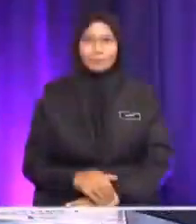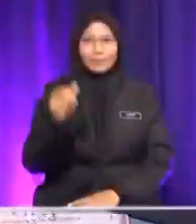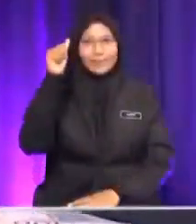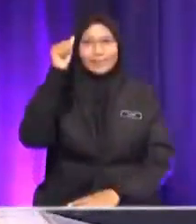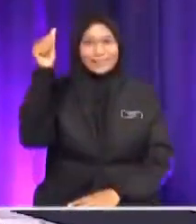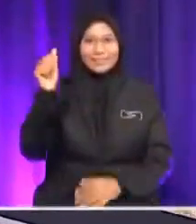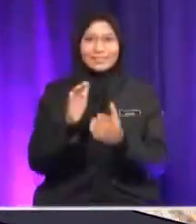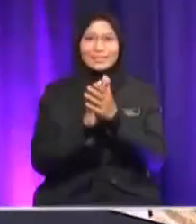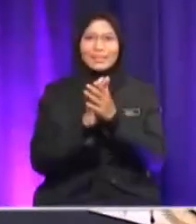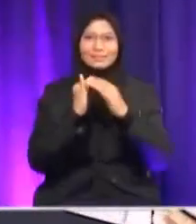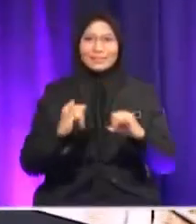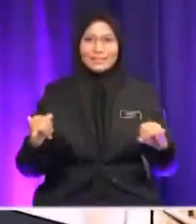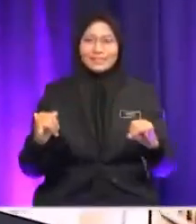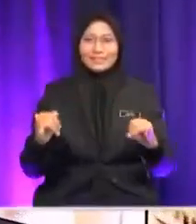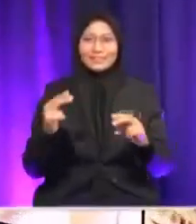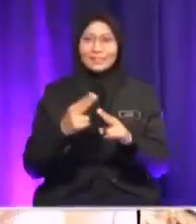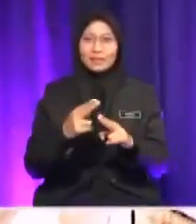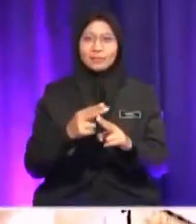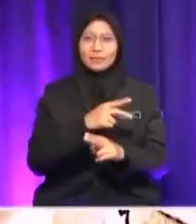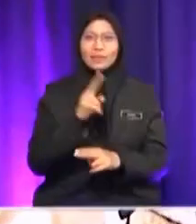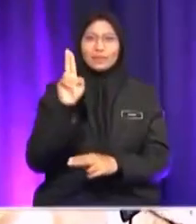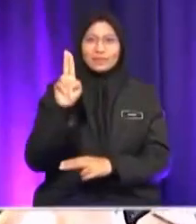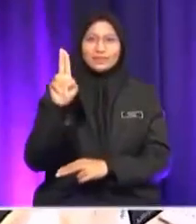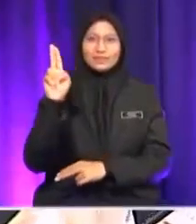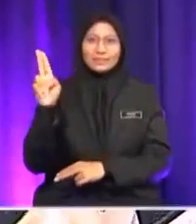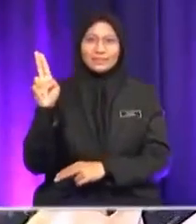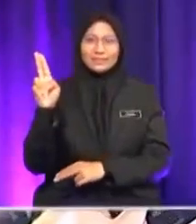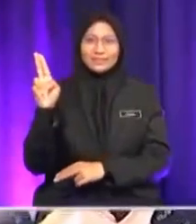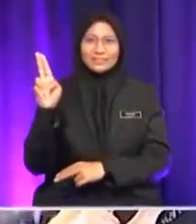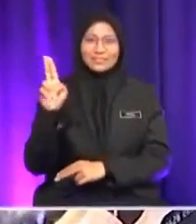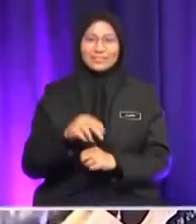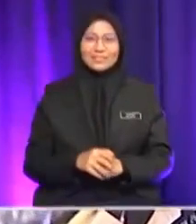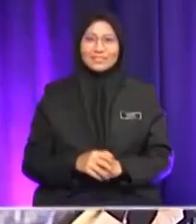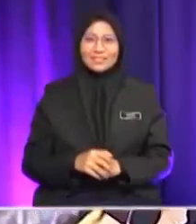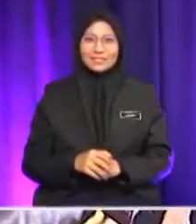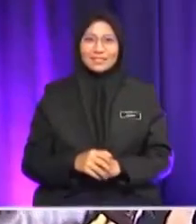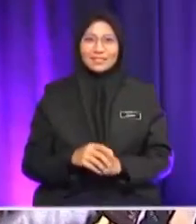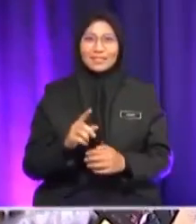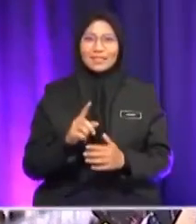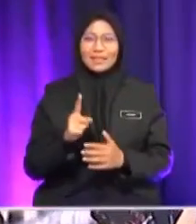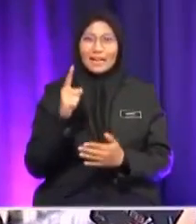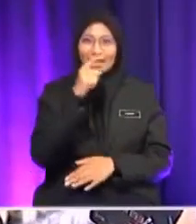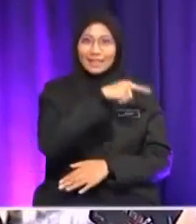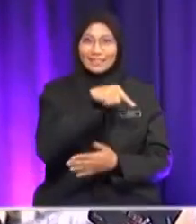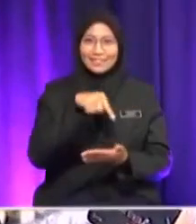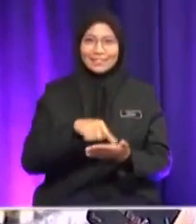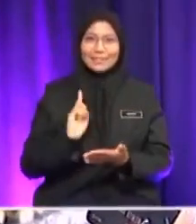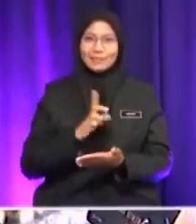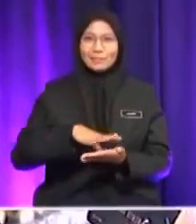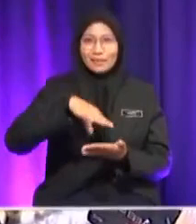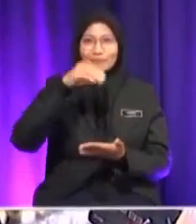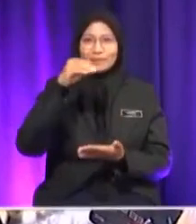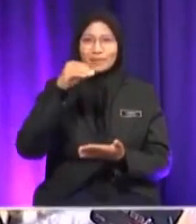Assalamualaikum dan salam sejahtera. Saya Nurul Huda Abdul Aziz atau lebih dikenali dengan nama Kak Yuyu. Jadi hari ini mata pelajaran pendidikan